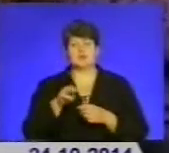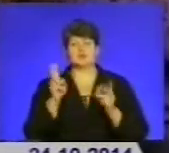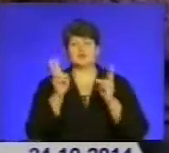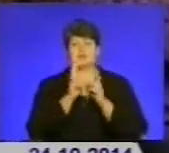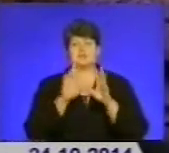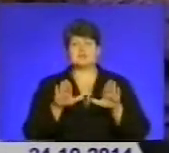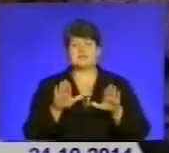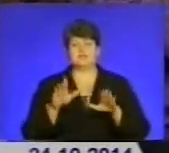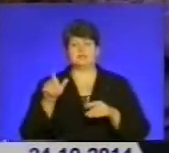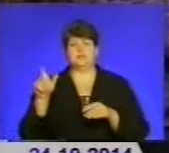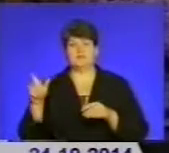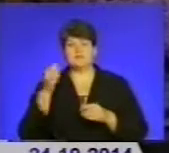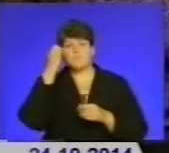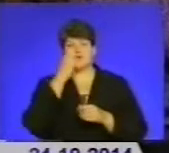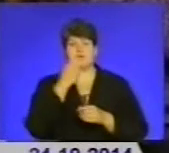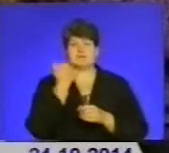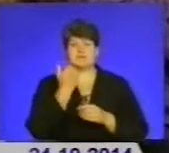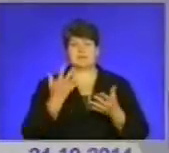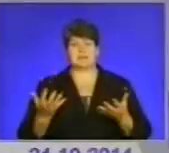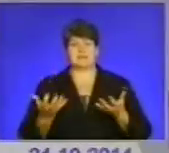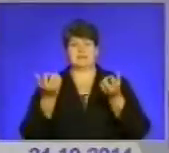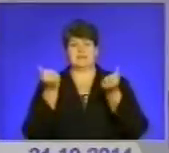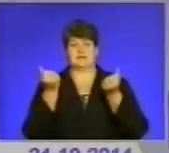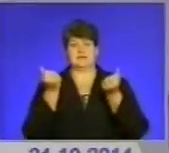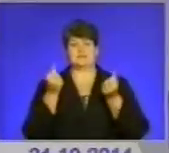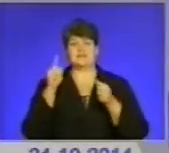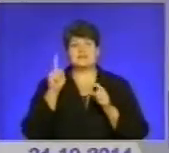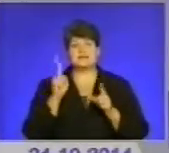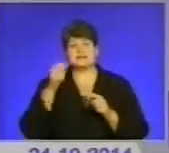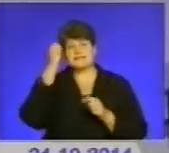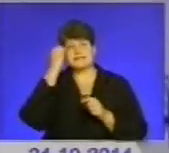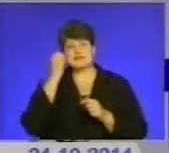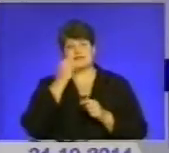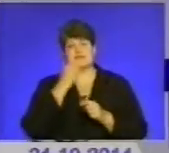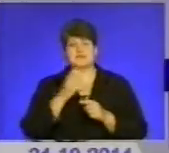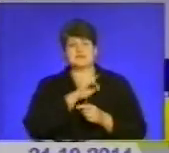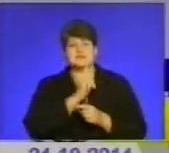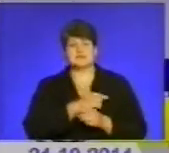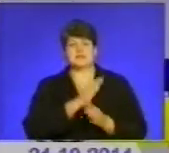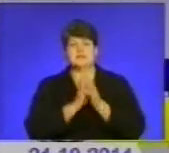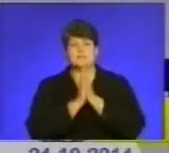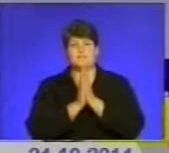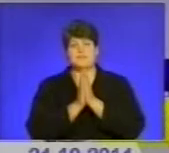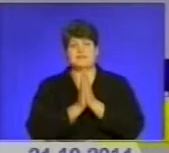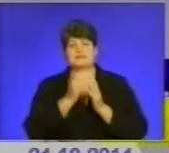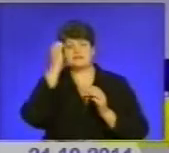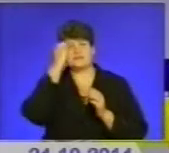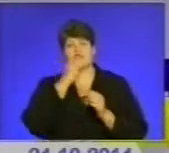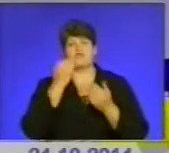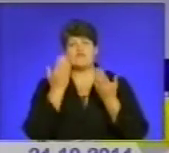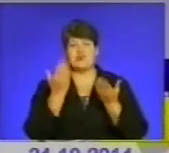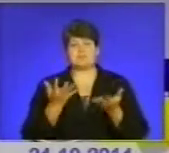місцевими жителями та подякувала їм за підтримку. Тільки завдяки сильній молитві, тільки завдяки вашій